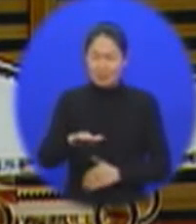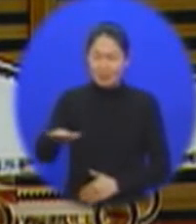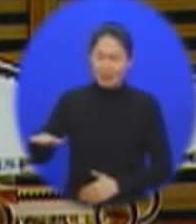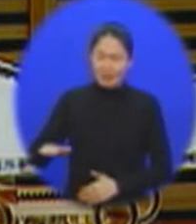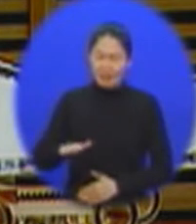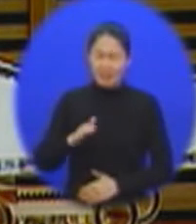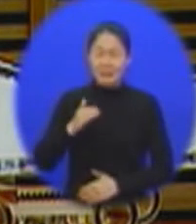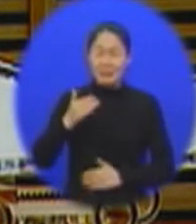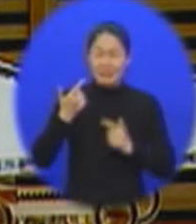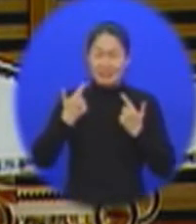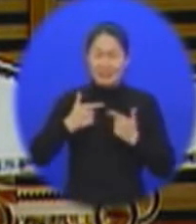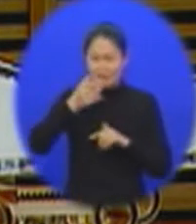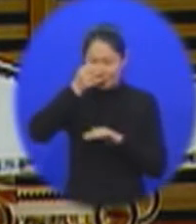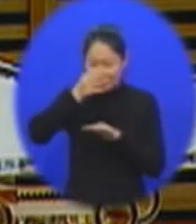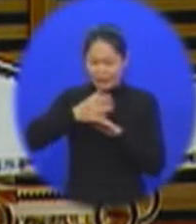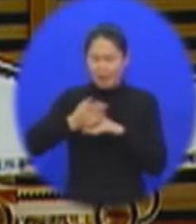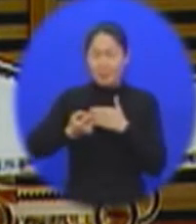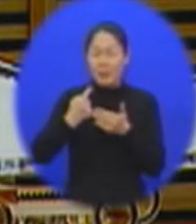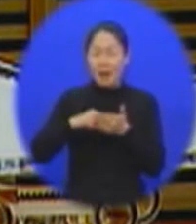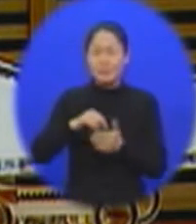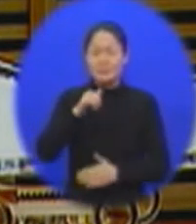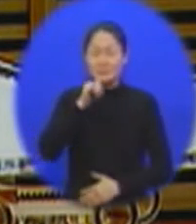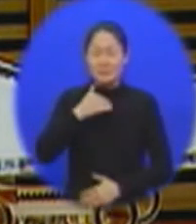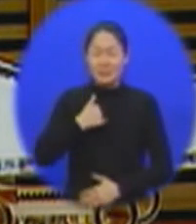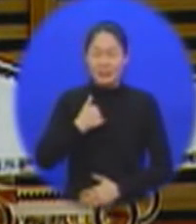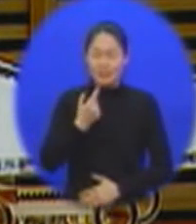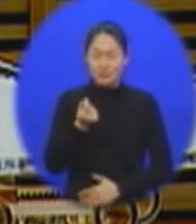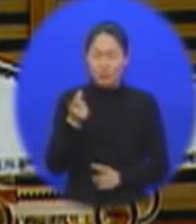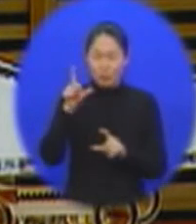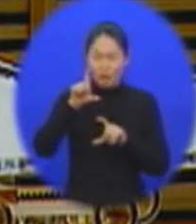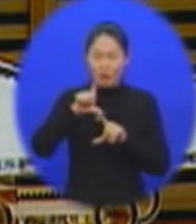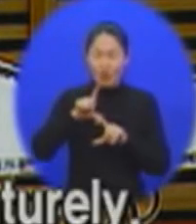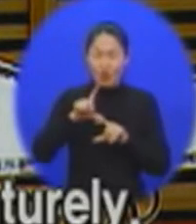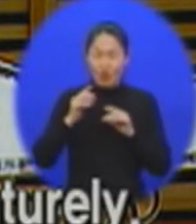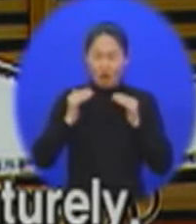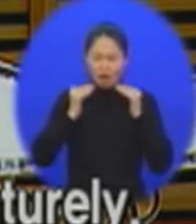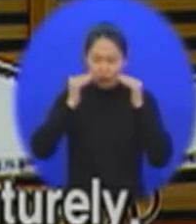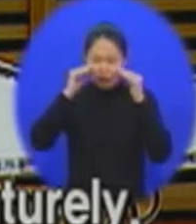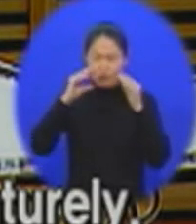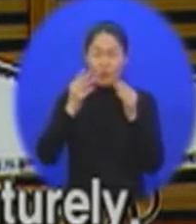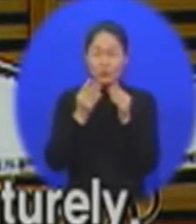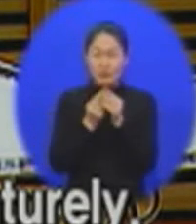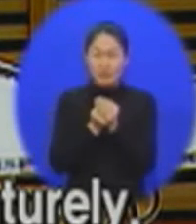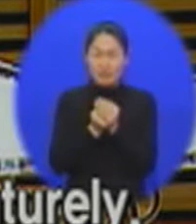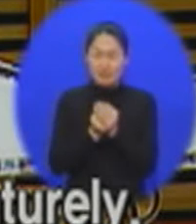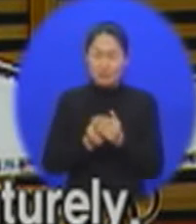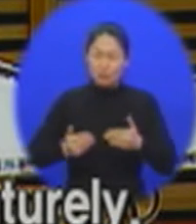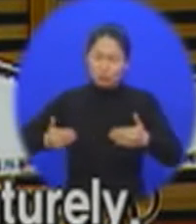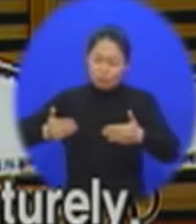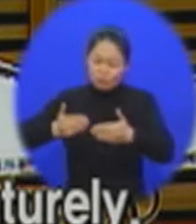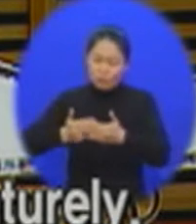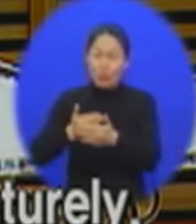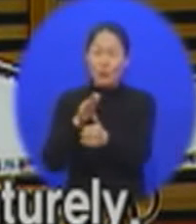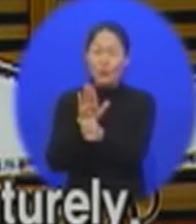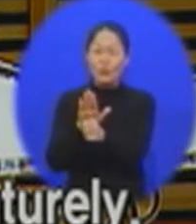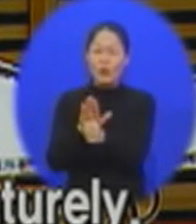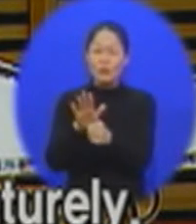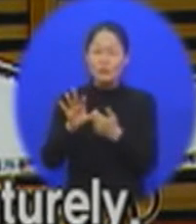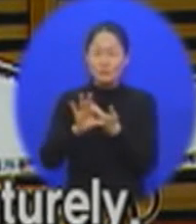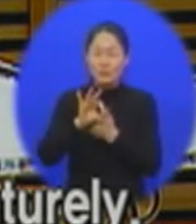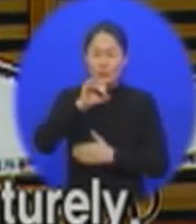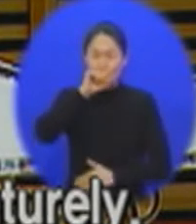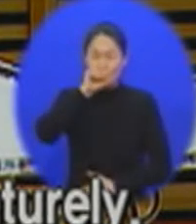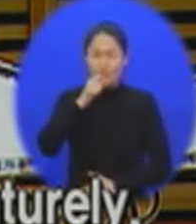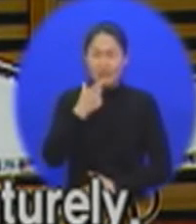미안한 마음이 있습니다 제가 좀 더 성숙하게 자들을 잘 추모 도와 주면 좋을텐데 하는 생각이